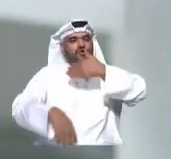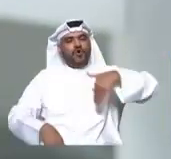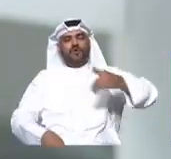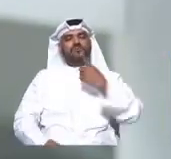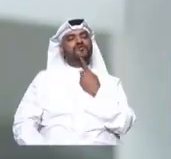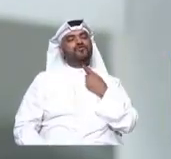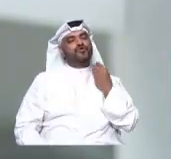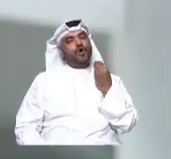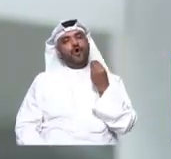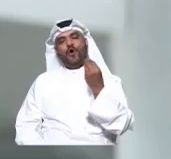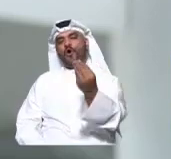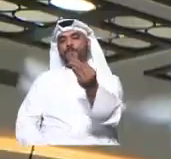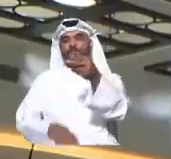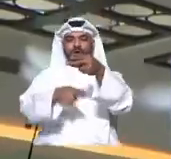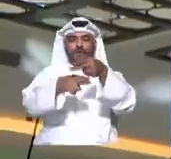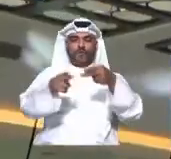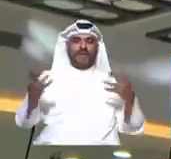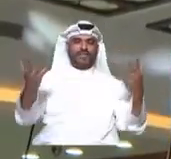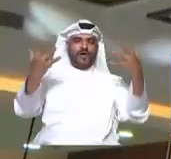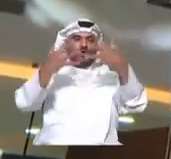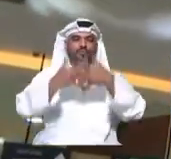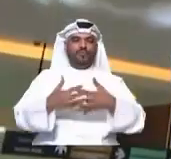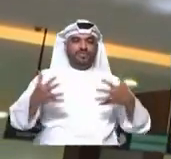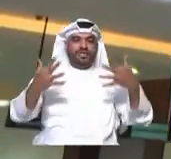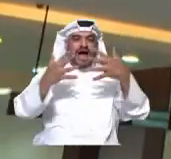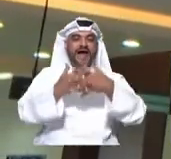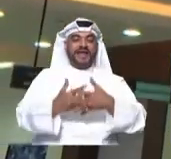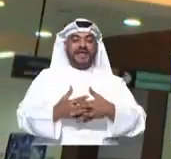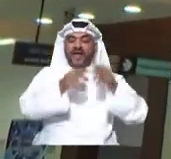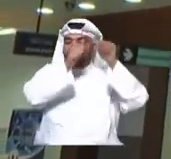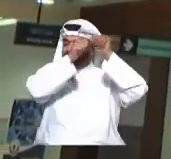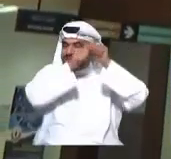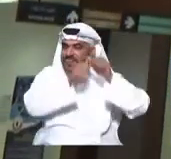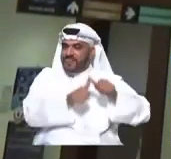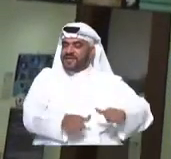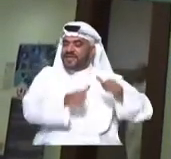حبهم للكويت والمشاركة في هذه المناسبة الوطنية